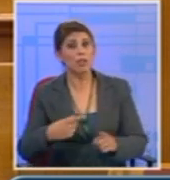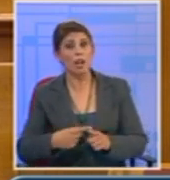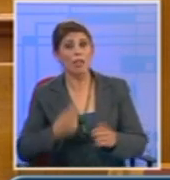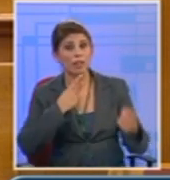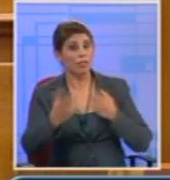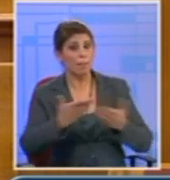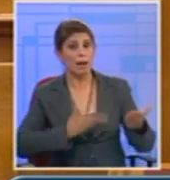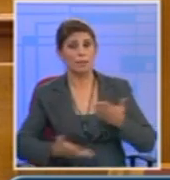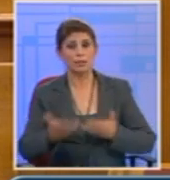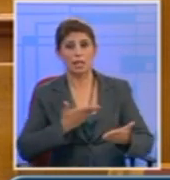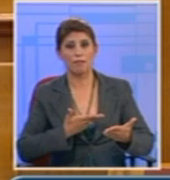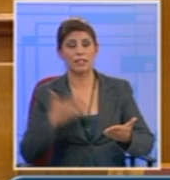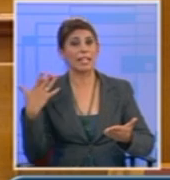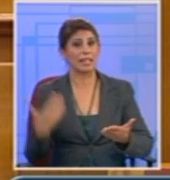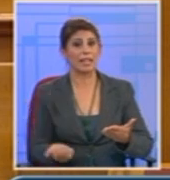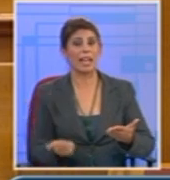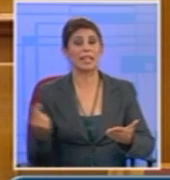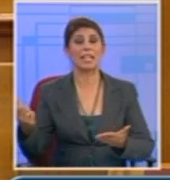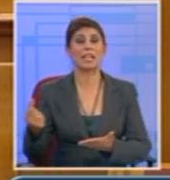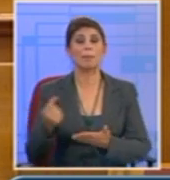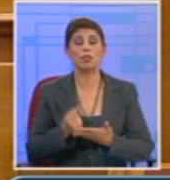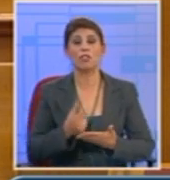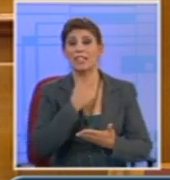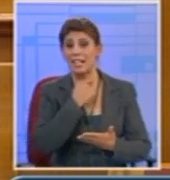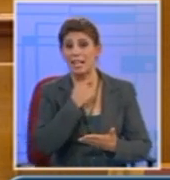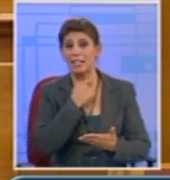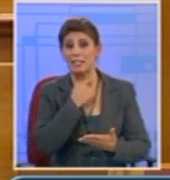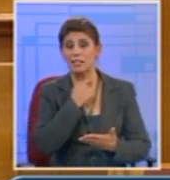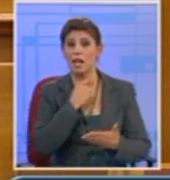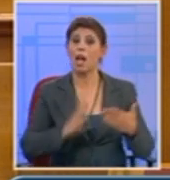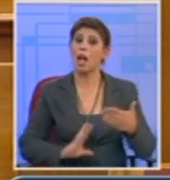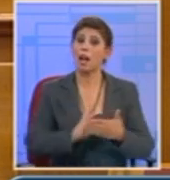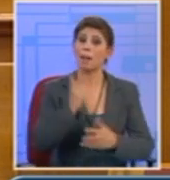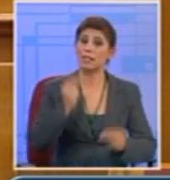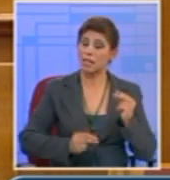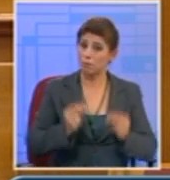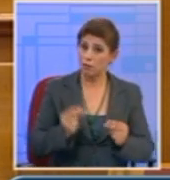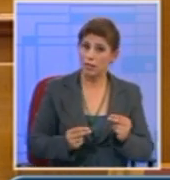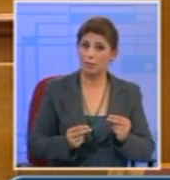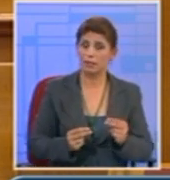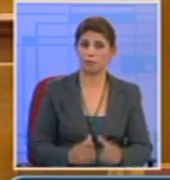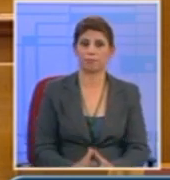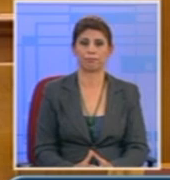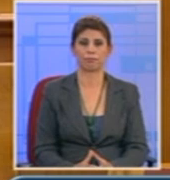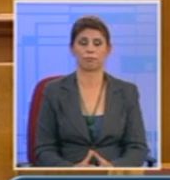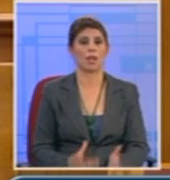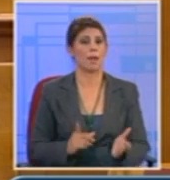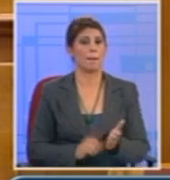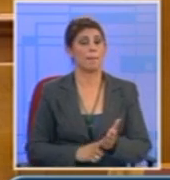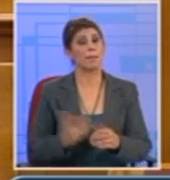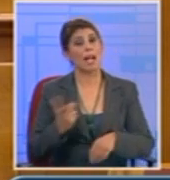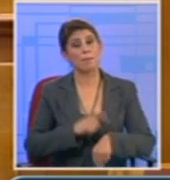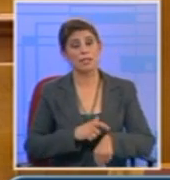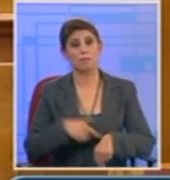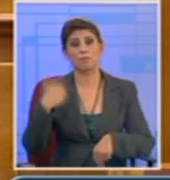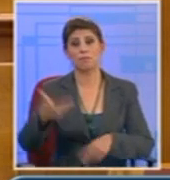διαπραγματεύεται και έχει χρηματοδοτικές ανάγκες αναπτυξιακά προβλήματα πρέπει να βγει κάποια στιγμή στις